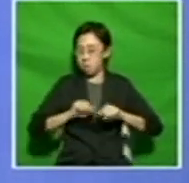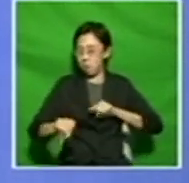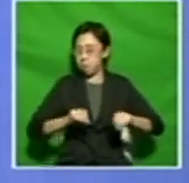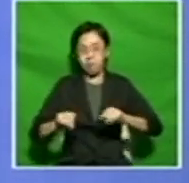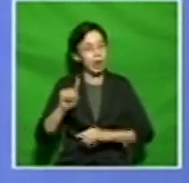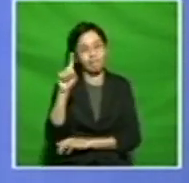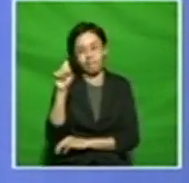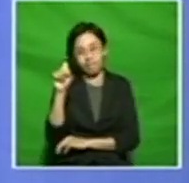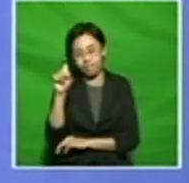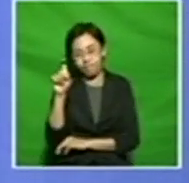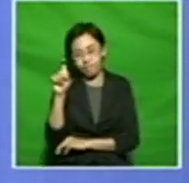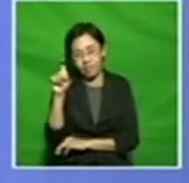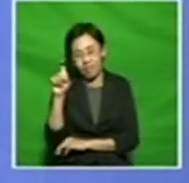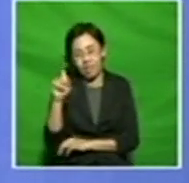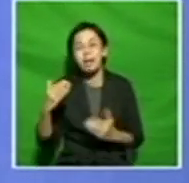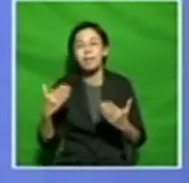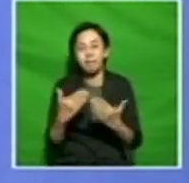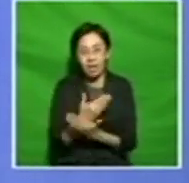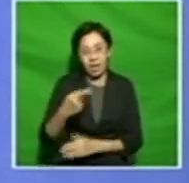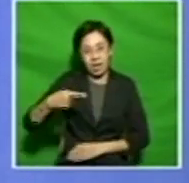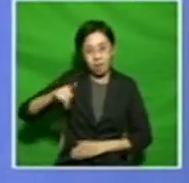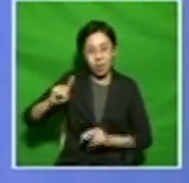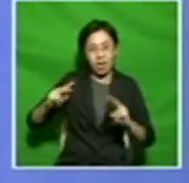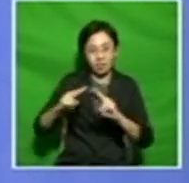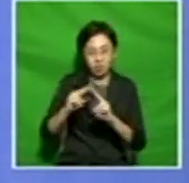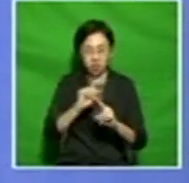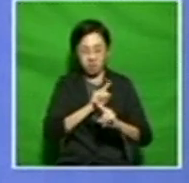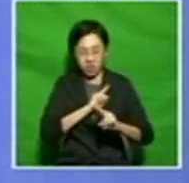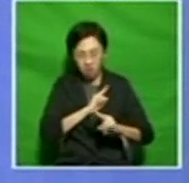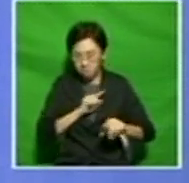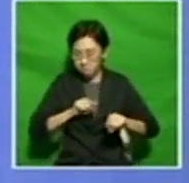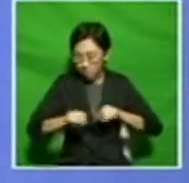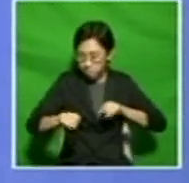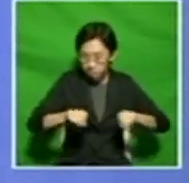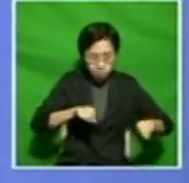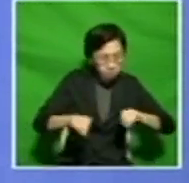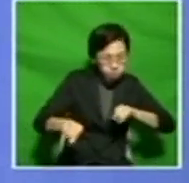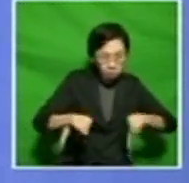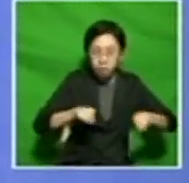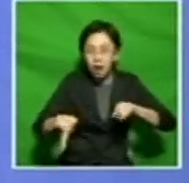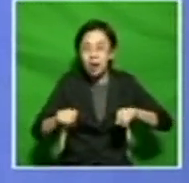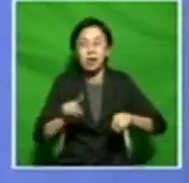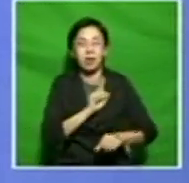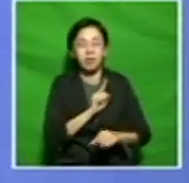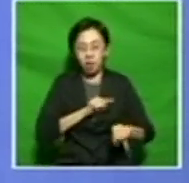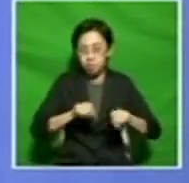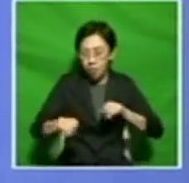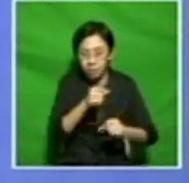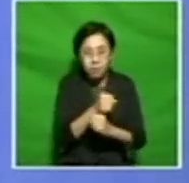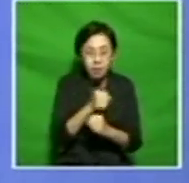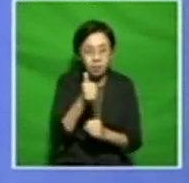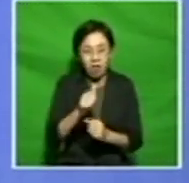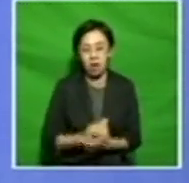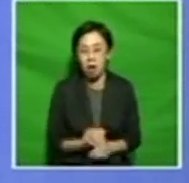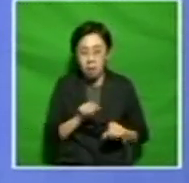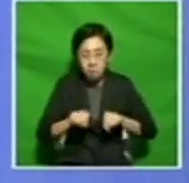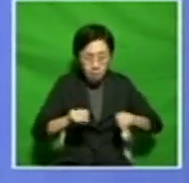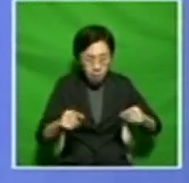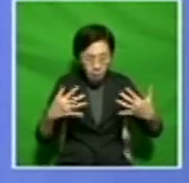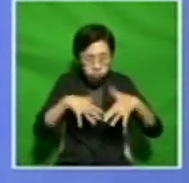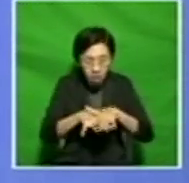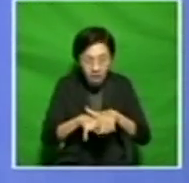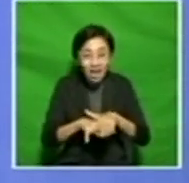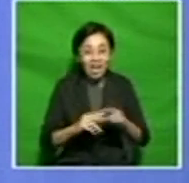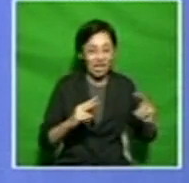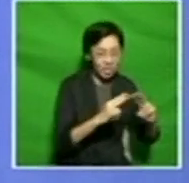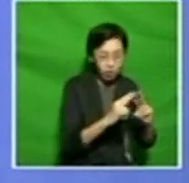แล้วจึงให้ปลัดกระทรวงลงมาเป็นผู้มีอำนาจตรงนี้เต็มตัวสั่งการแล้วก็สั่งแบบบูรณาการข้ามกระ